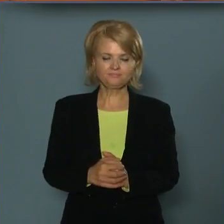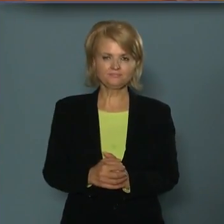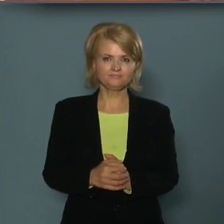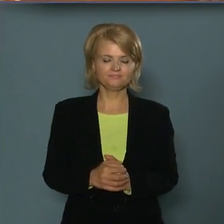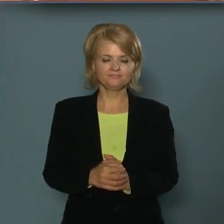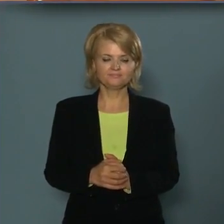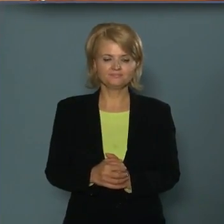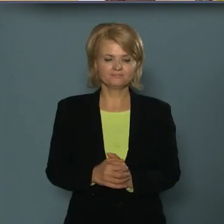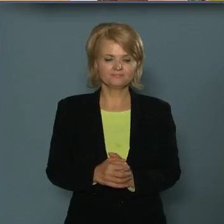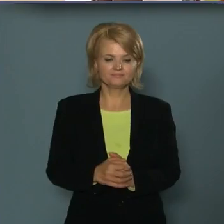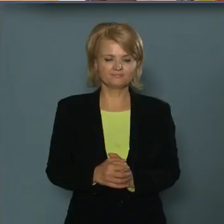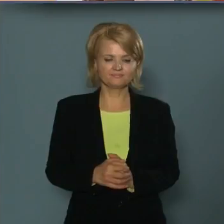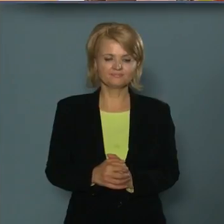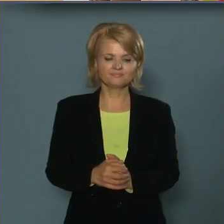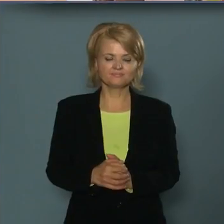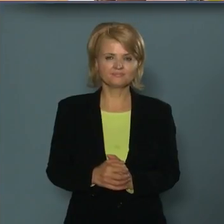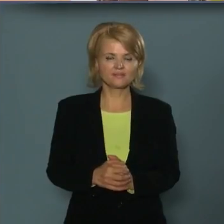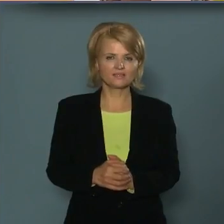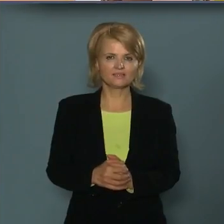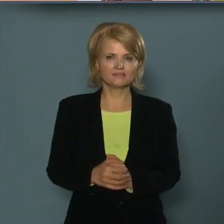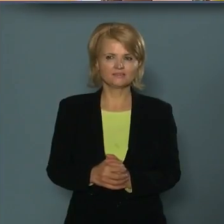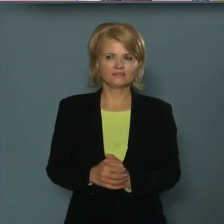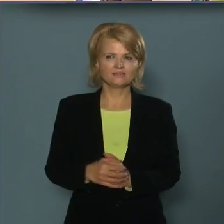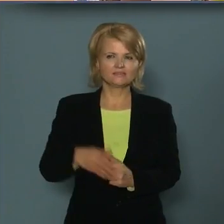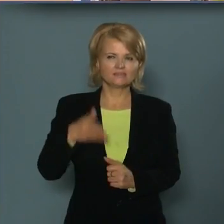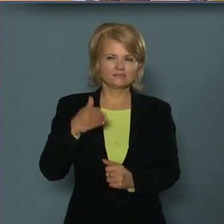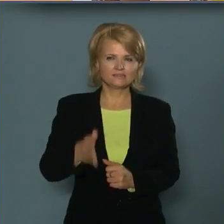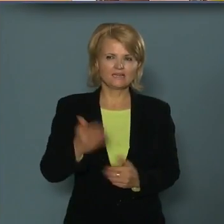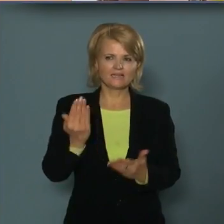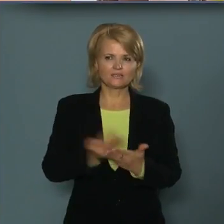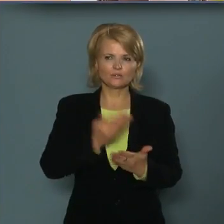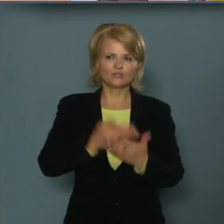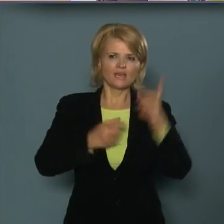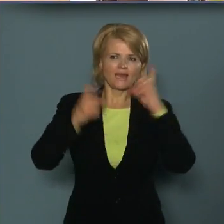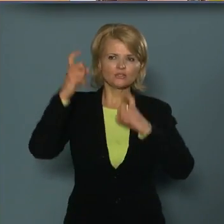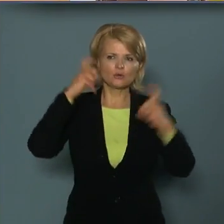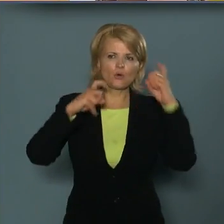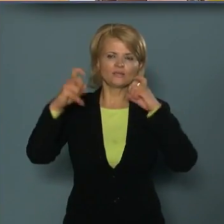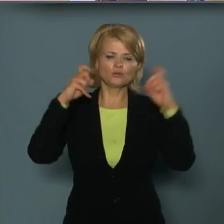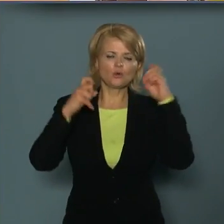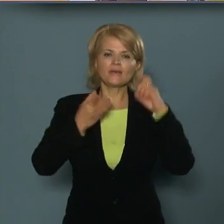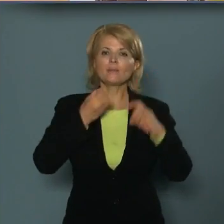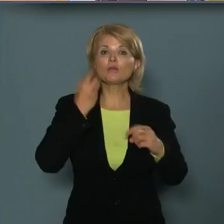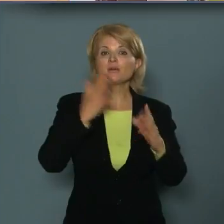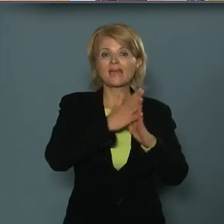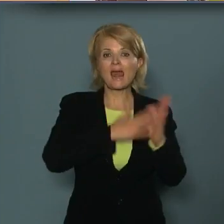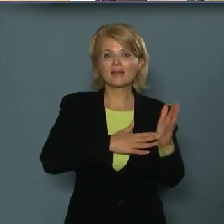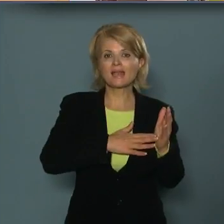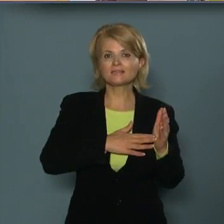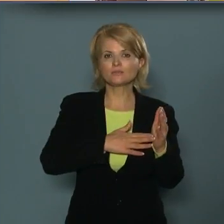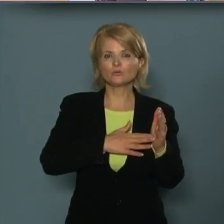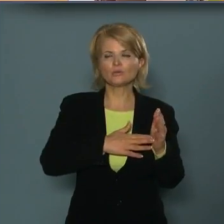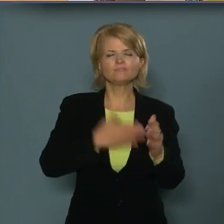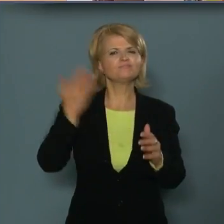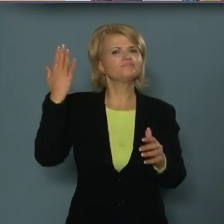Na most, hát ehhez végig gondolom azt, amikor elkezdtük, hogy azok közül,